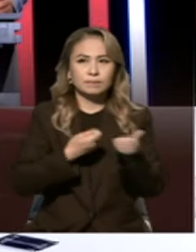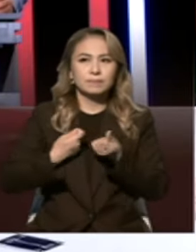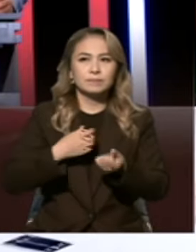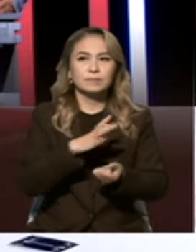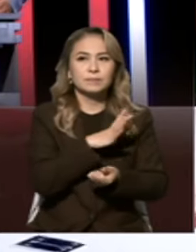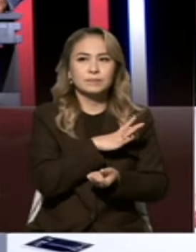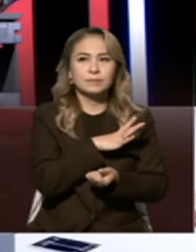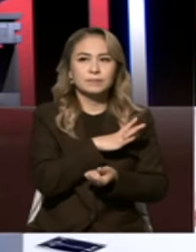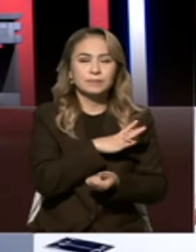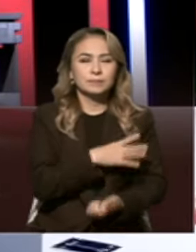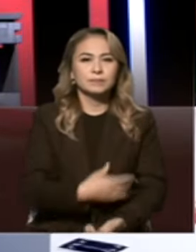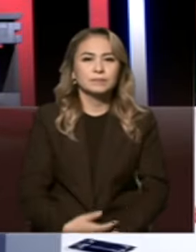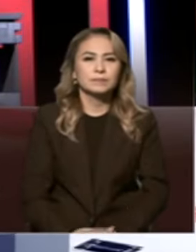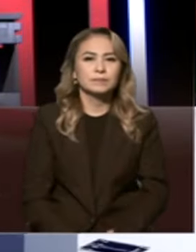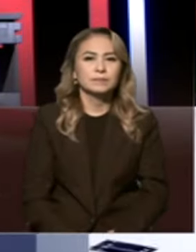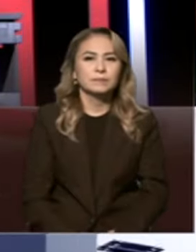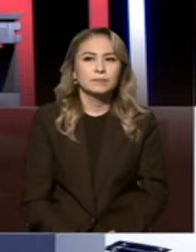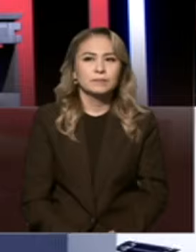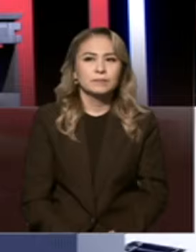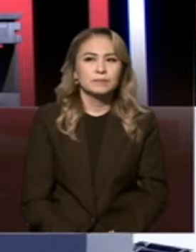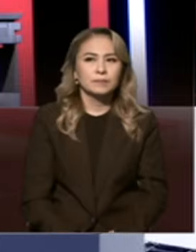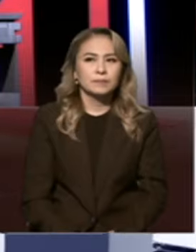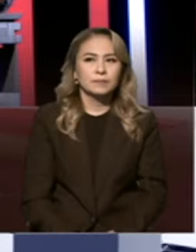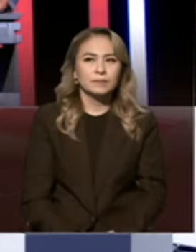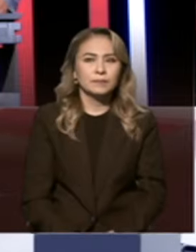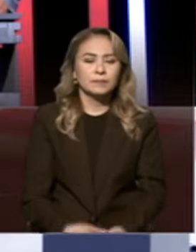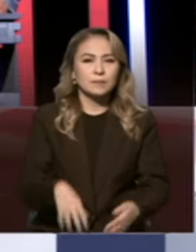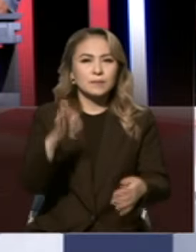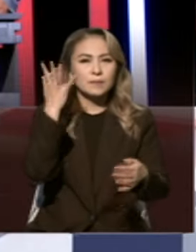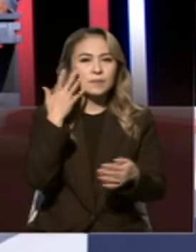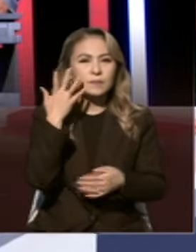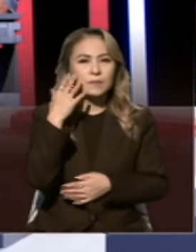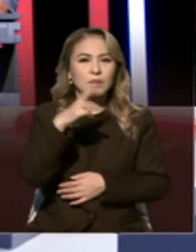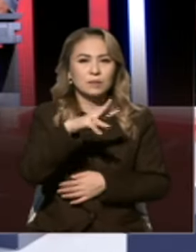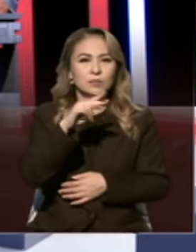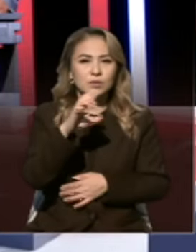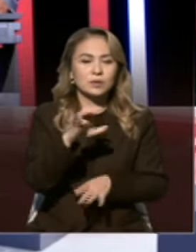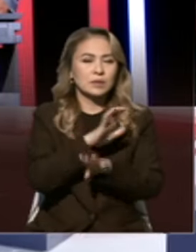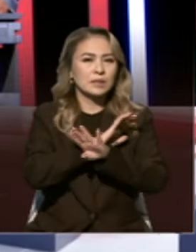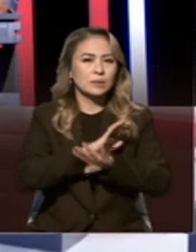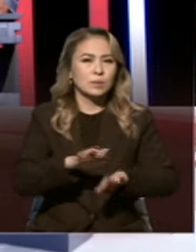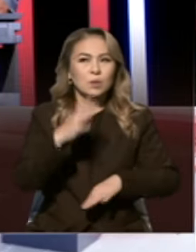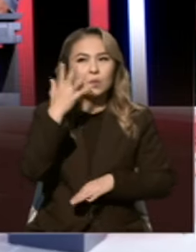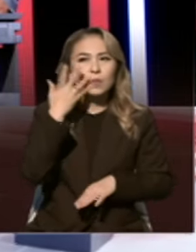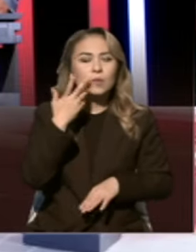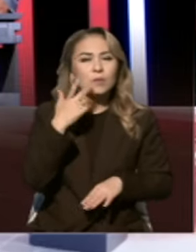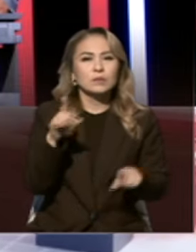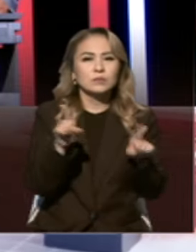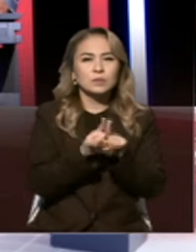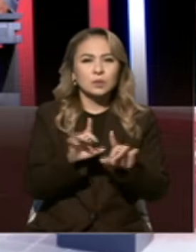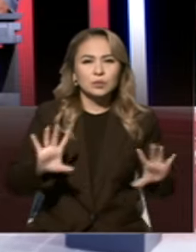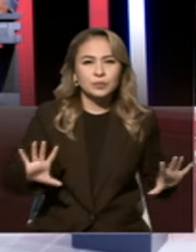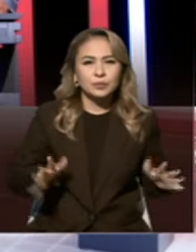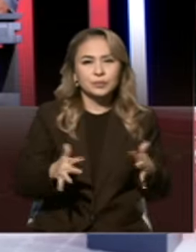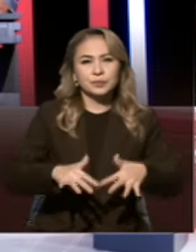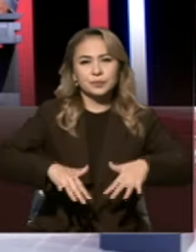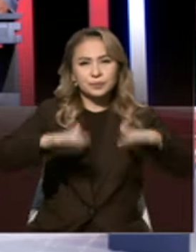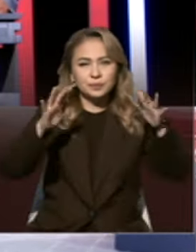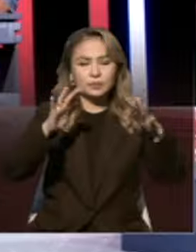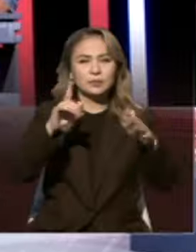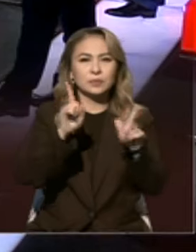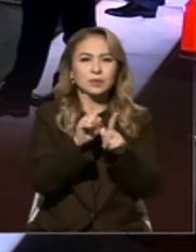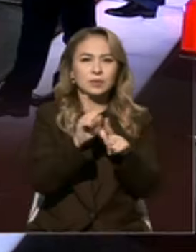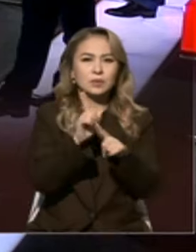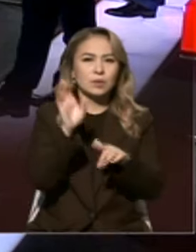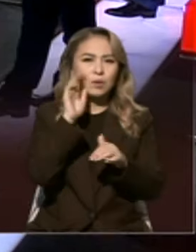азаматты. Жалпы төтенше жағдай кезінде ғана емес, осындай алапат тасқын келген кезде күнде